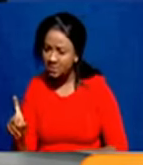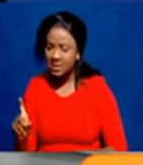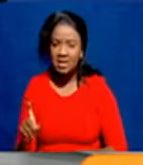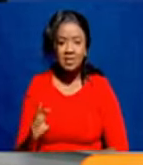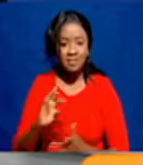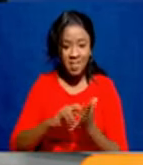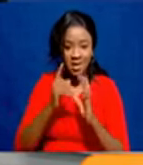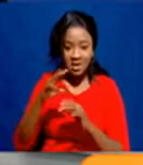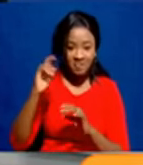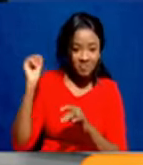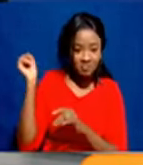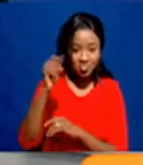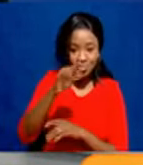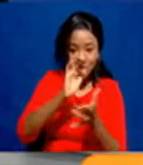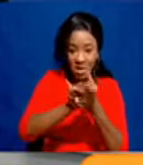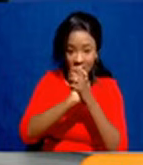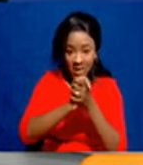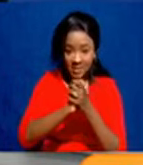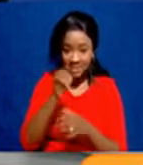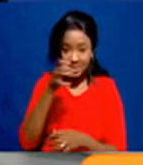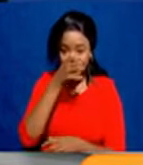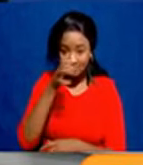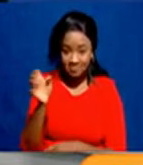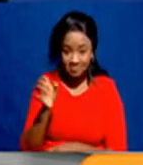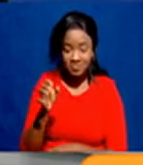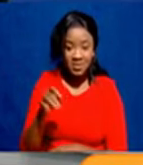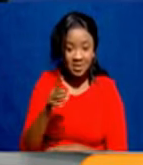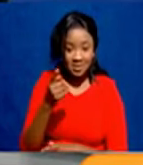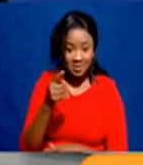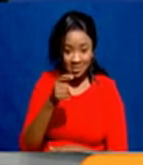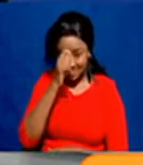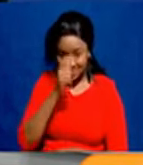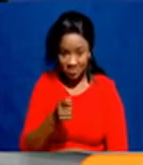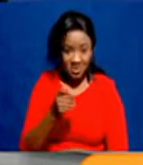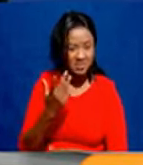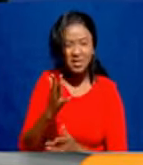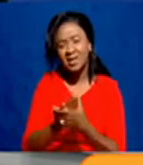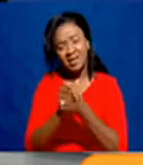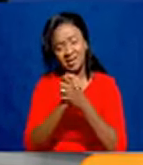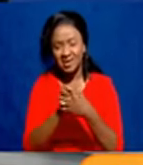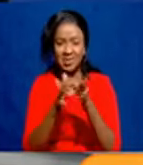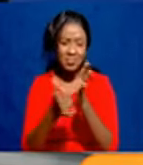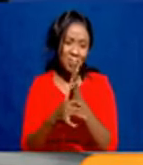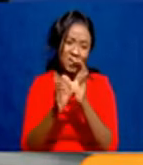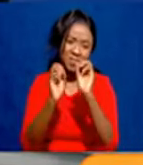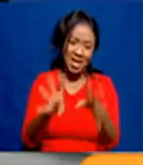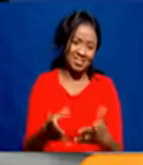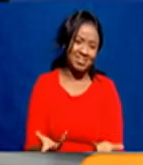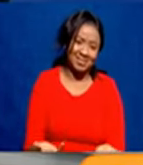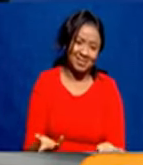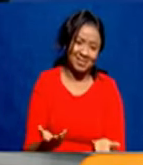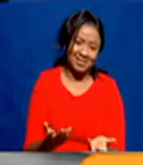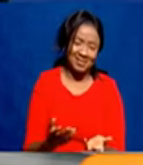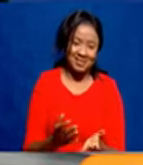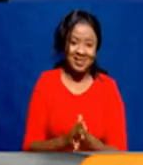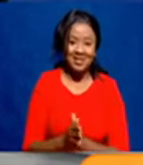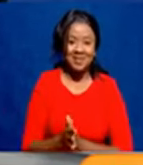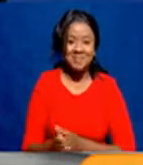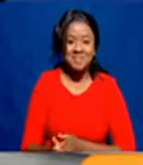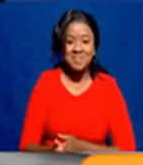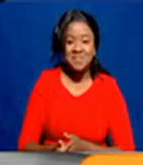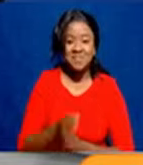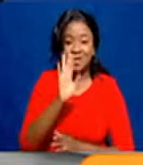anapokusalimia ukimnyamazia? Ni heshima? Sidhani kama ni heshima. Kusalimia muitikie. Zungumza nasi mtazamaji kupitia nambari ya